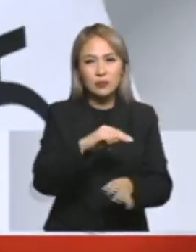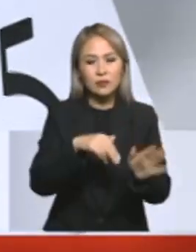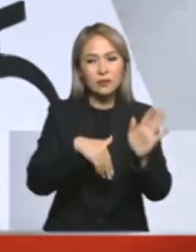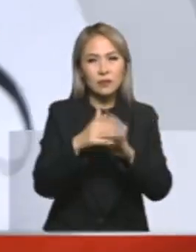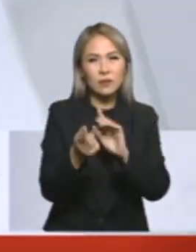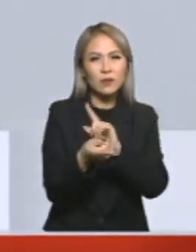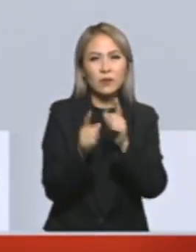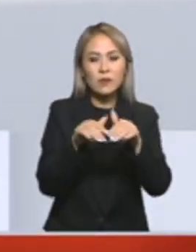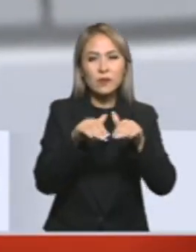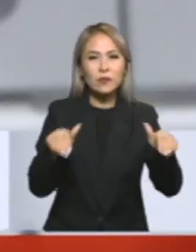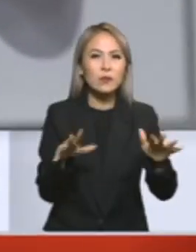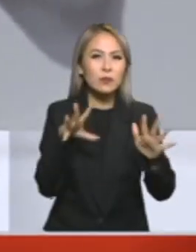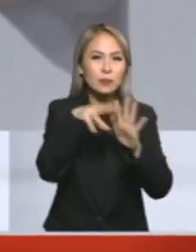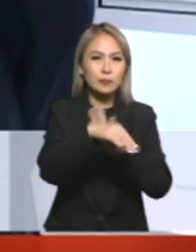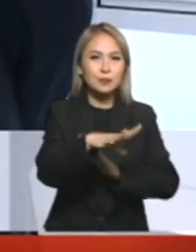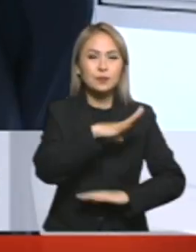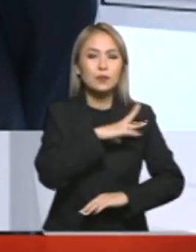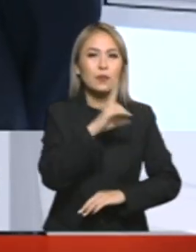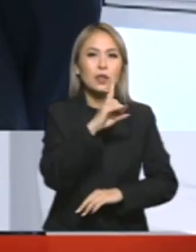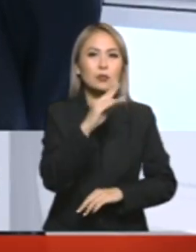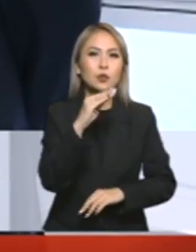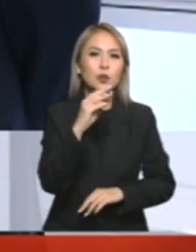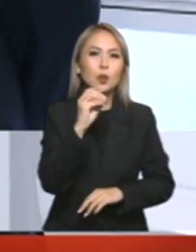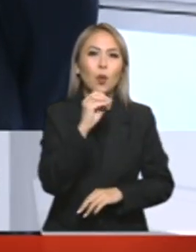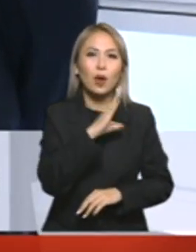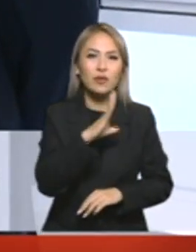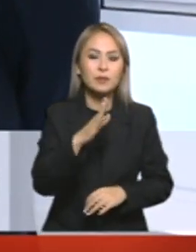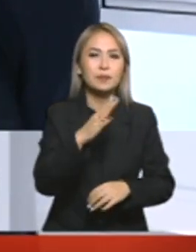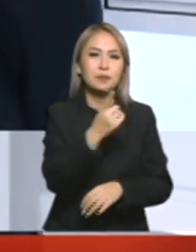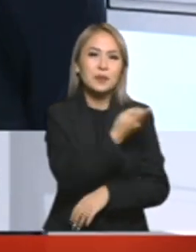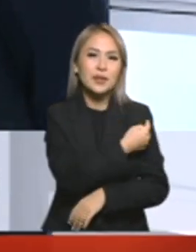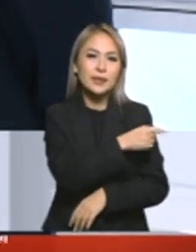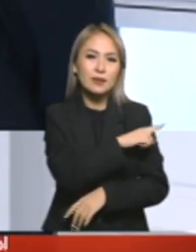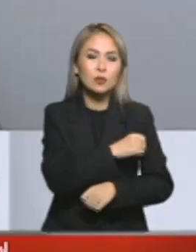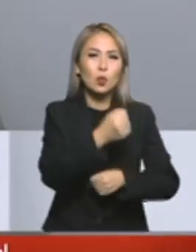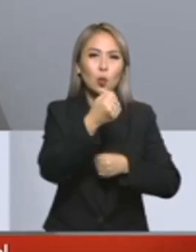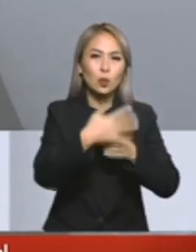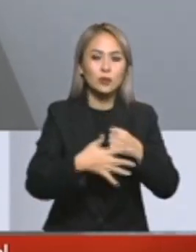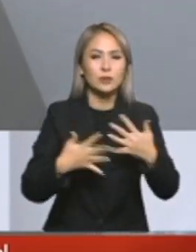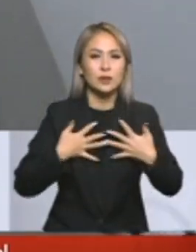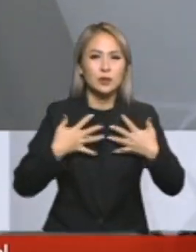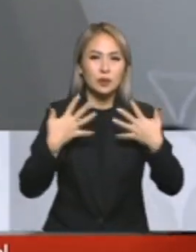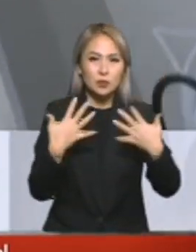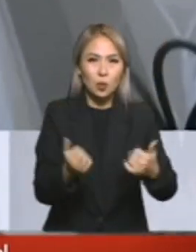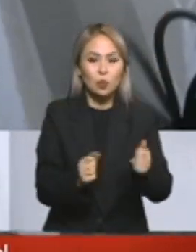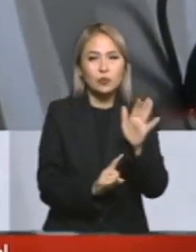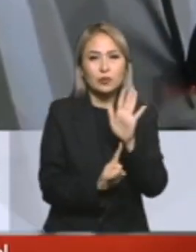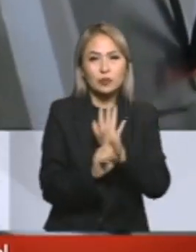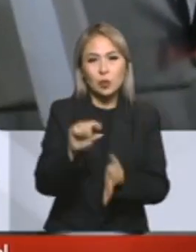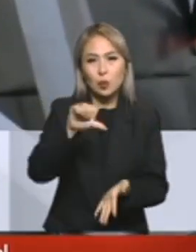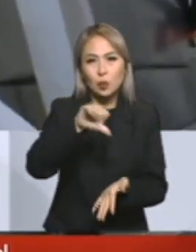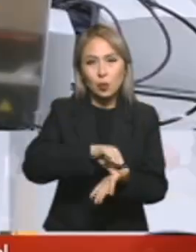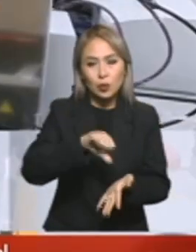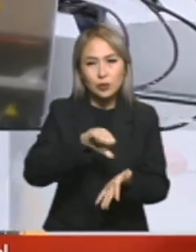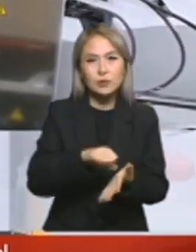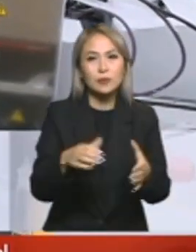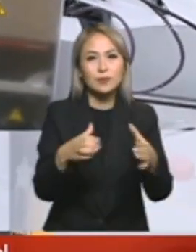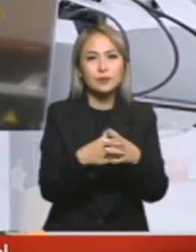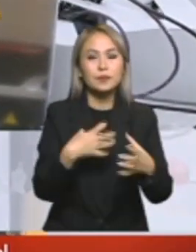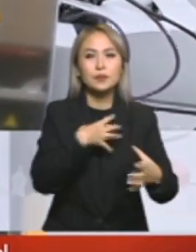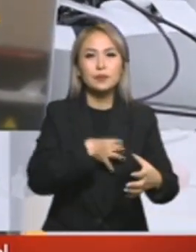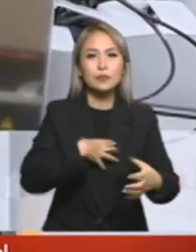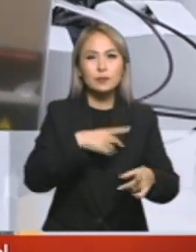құзыреттілік стандарттар енгізілген. Қасым Жомарт Тоқаев медициналық орталықтың қоғамдық денсаулық сақтау ісіне қосқан үлесі мен стратегиялық